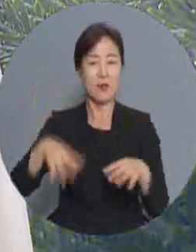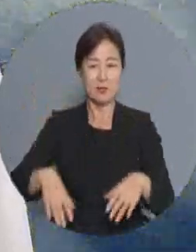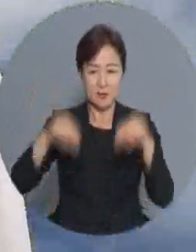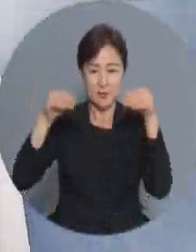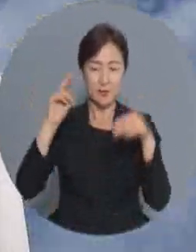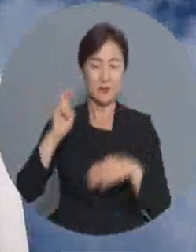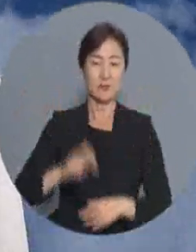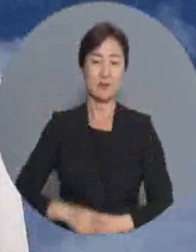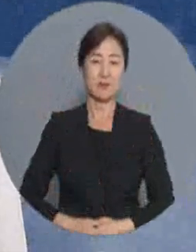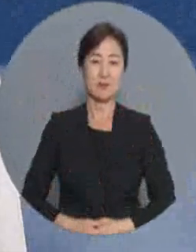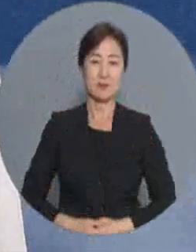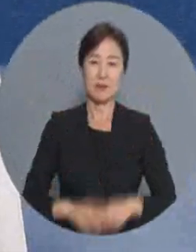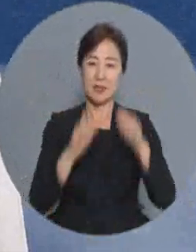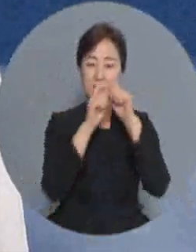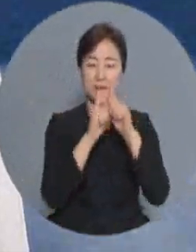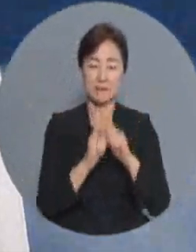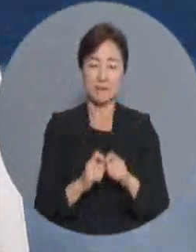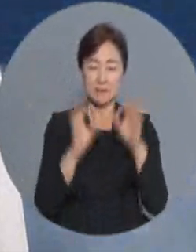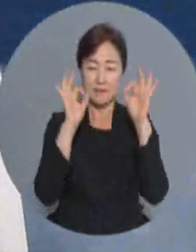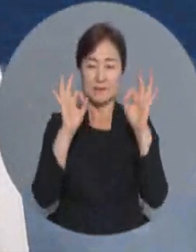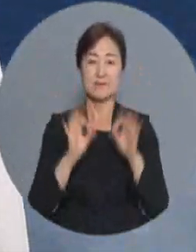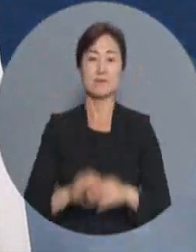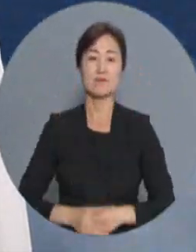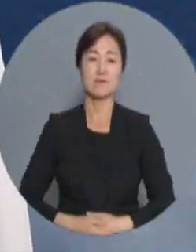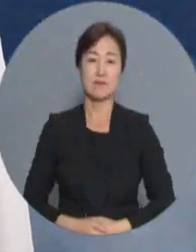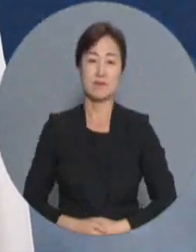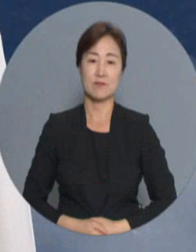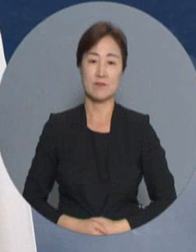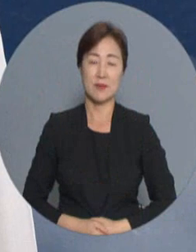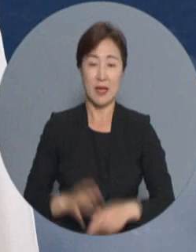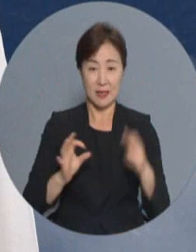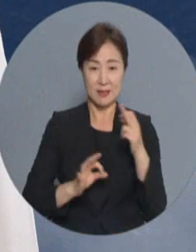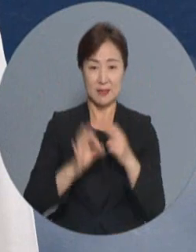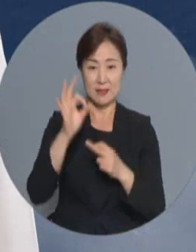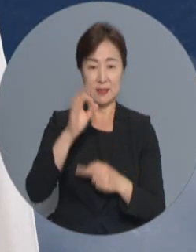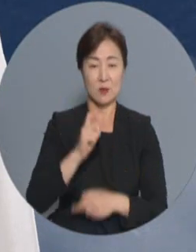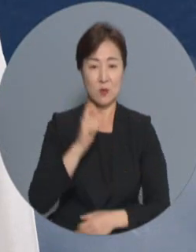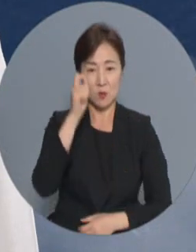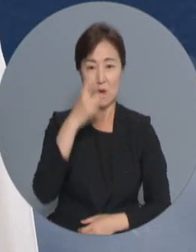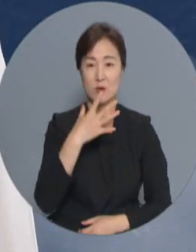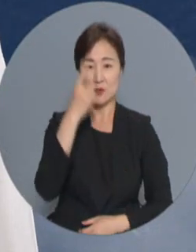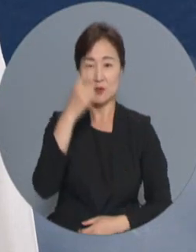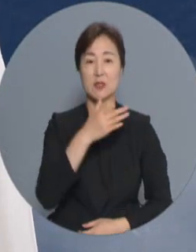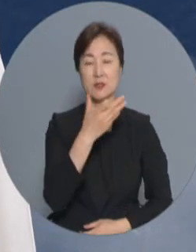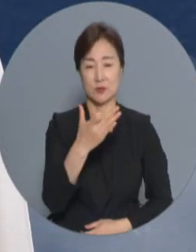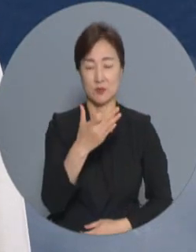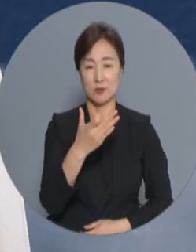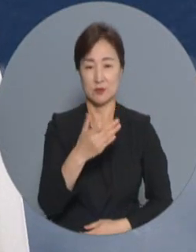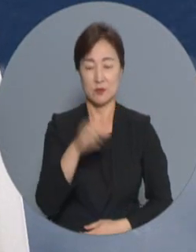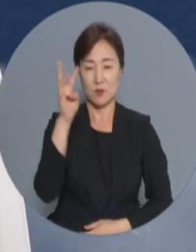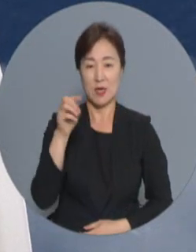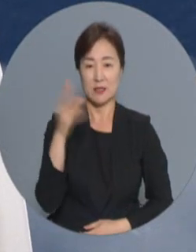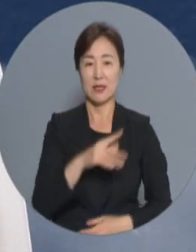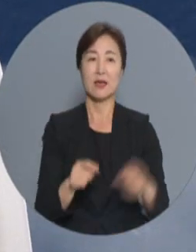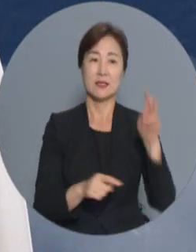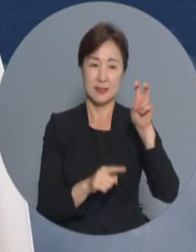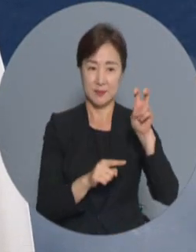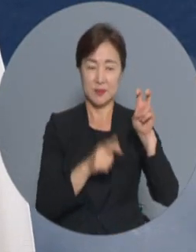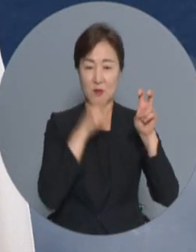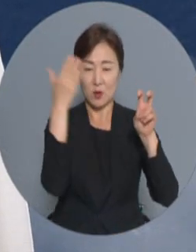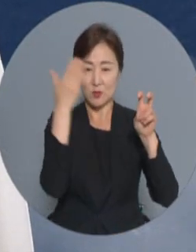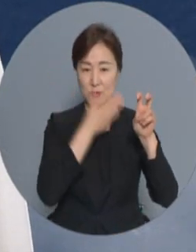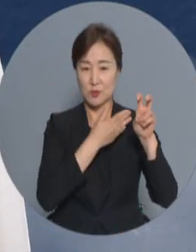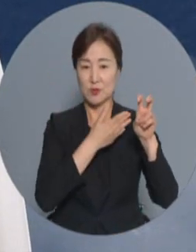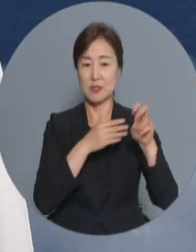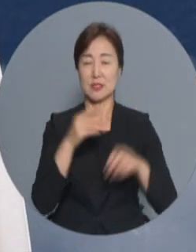그치겠습니다 자세한 내일 지역별 기온 보겠습니다 아침 기온은 고흥과 순천 19도 광향 20도 여수는